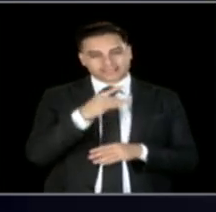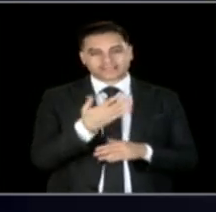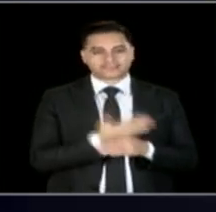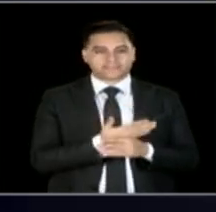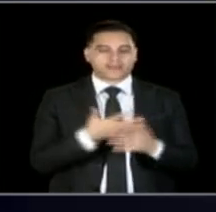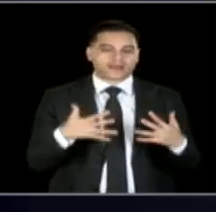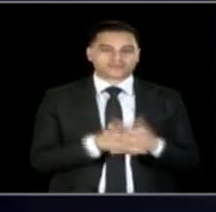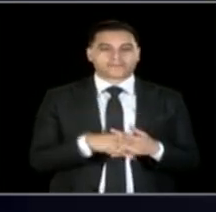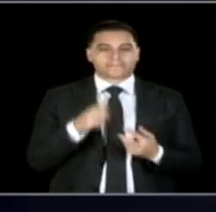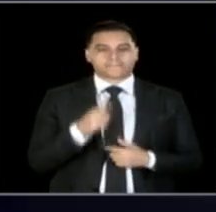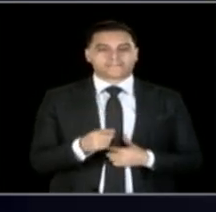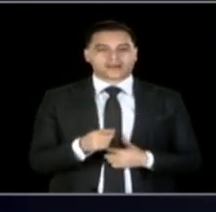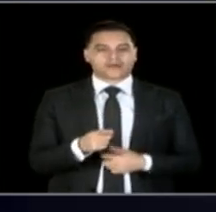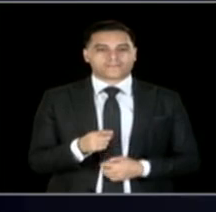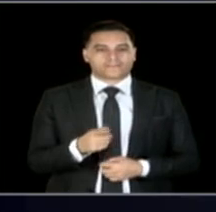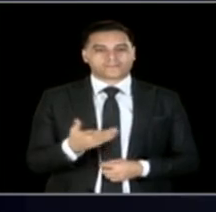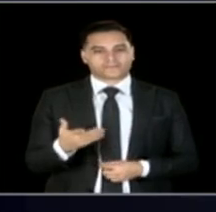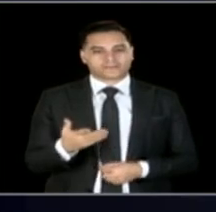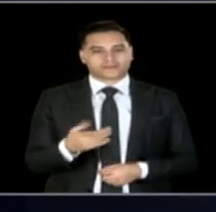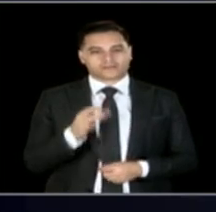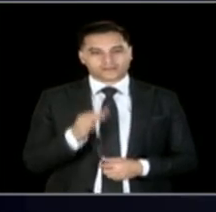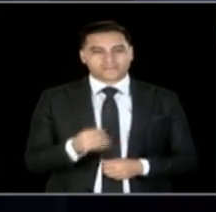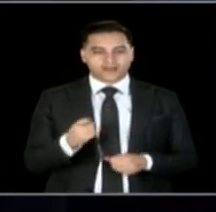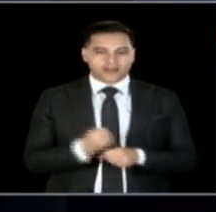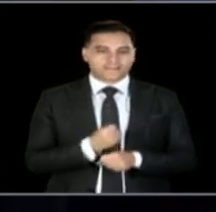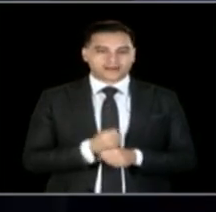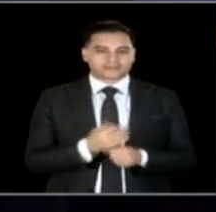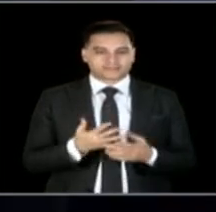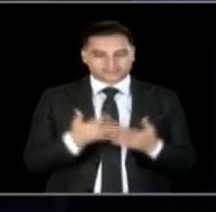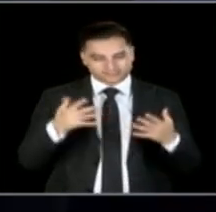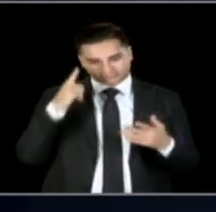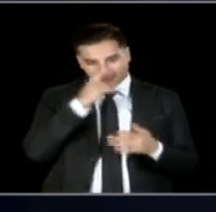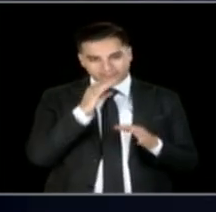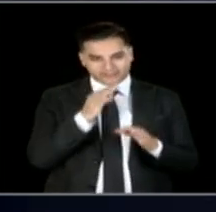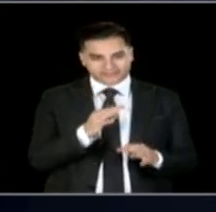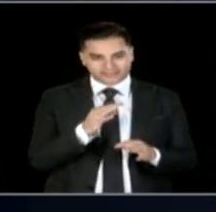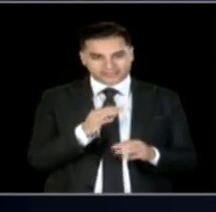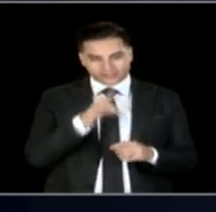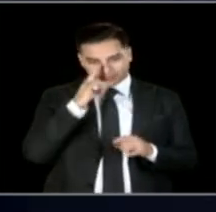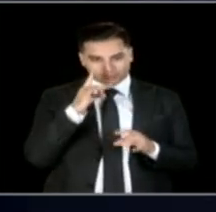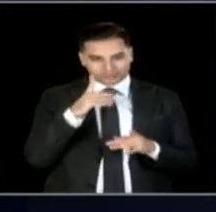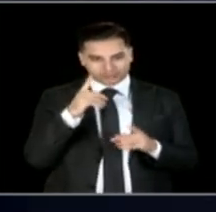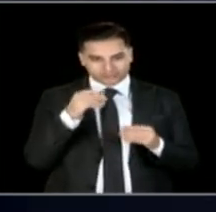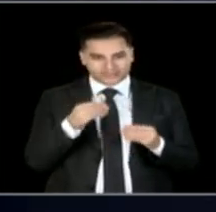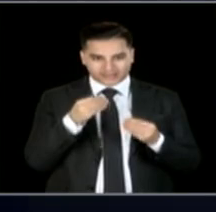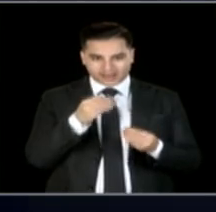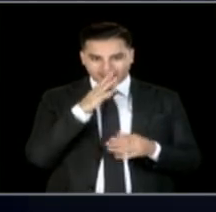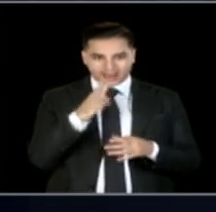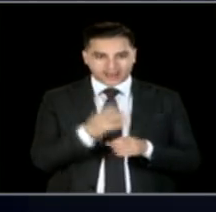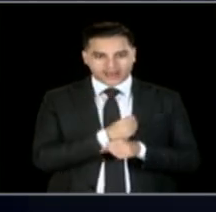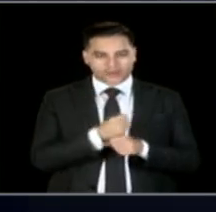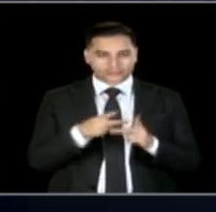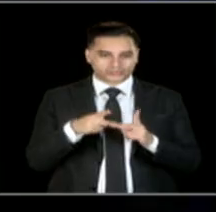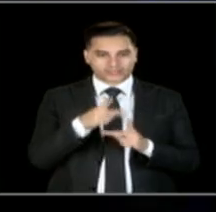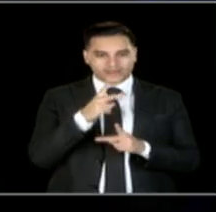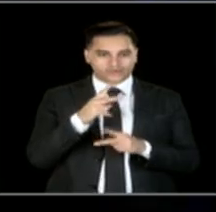خاطر تبقى معاكم. فطبعاً ده موقف صعب جداً، وبإذن الله تتحقق وحضرتك تسافري